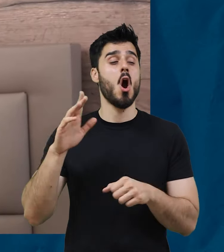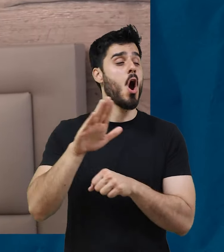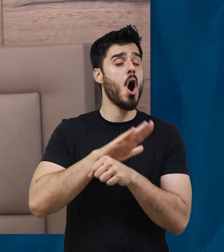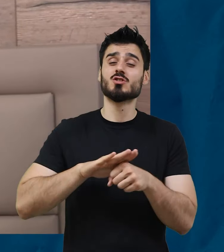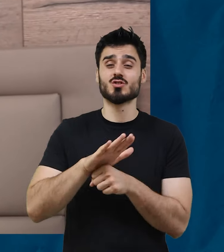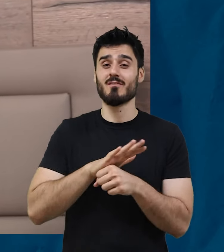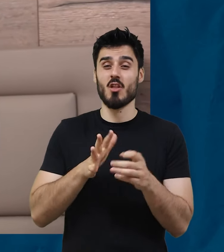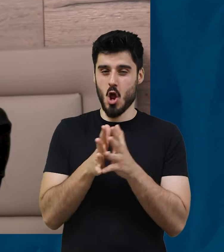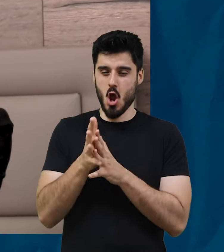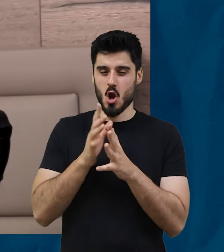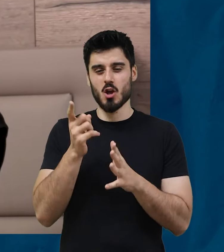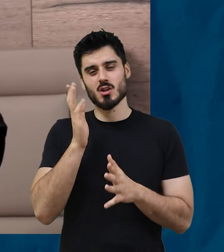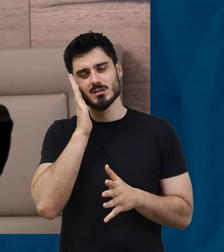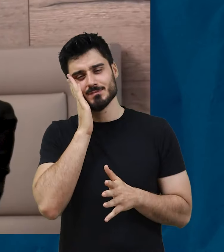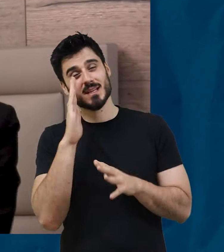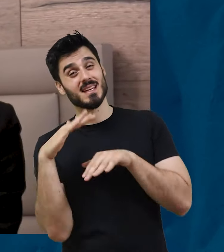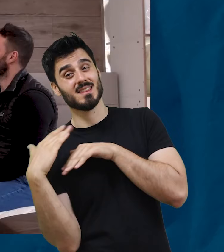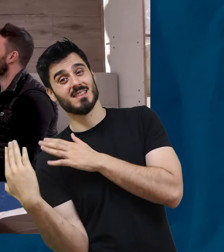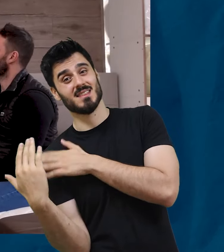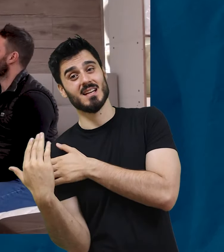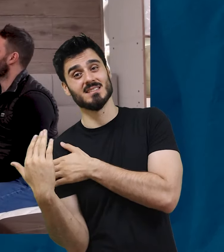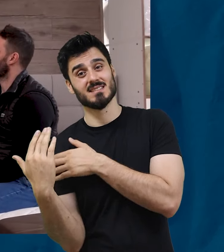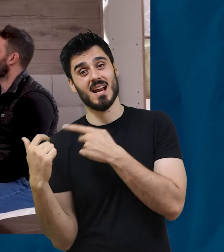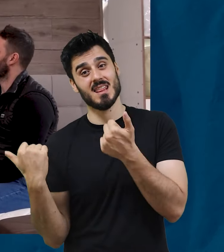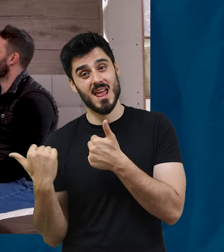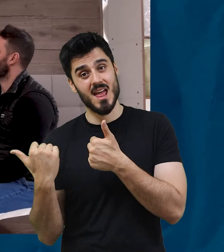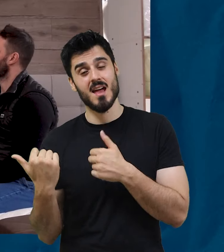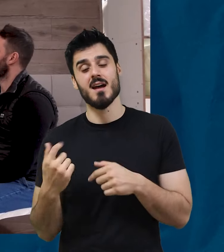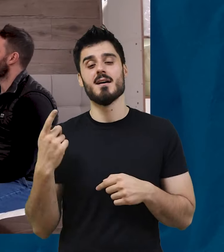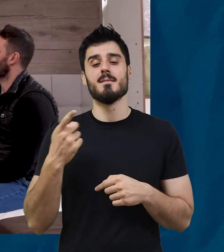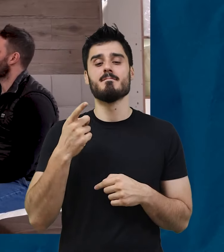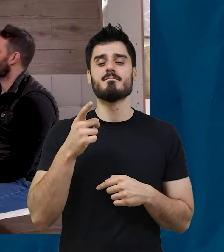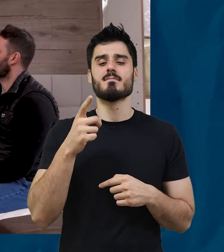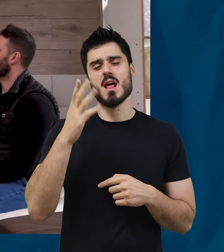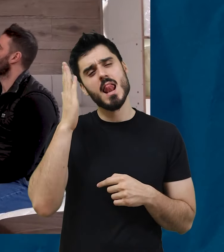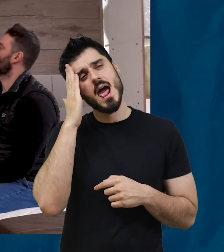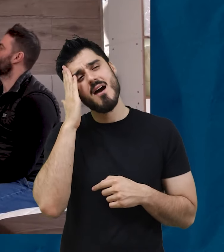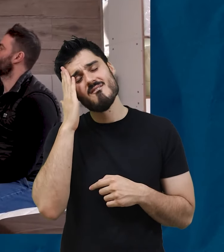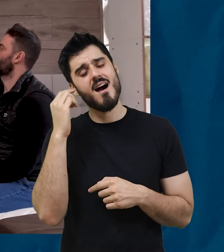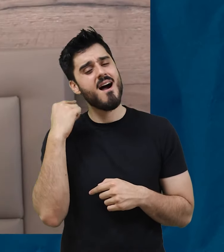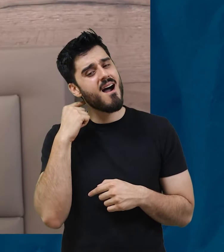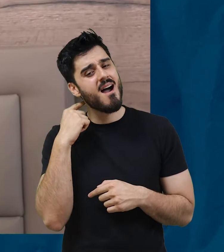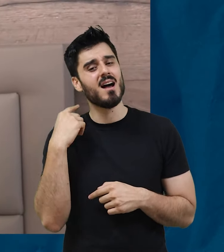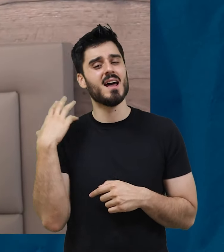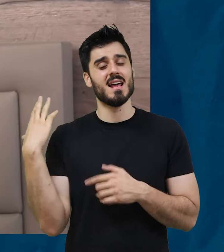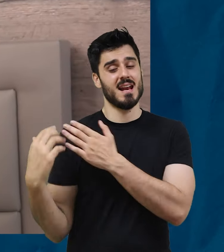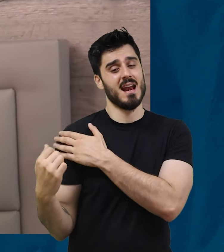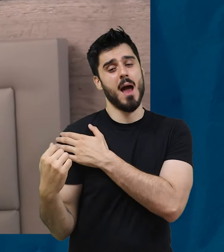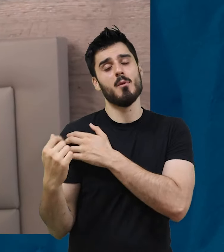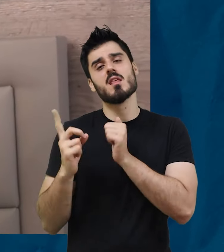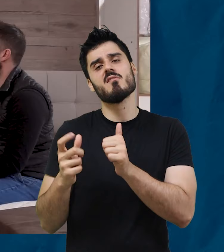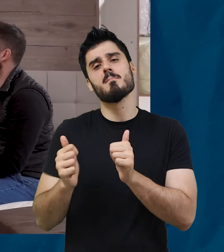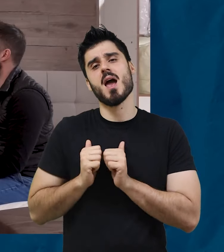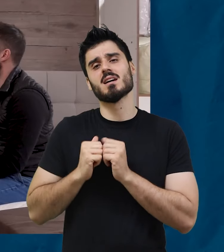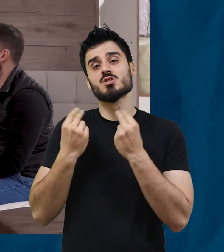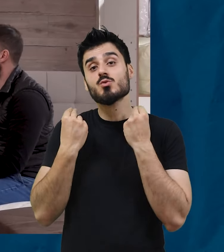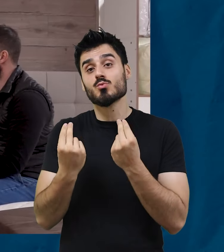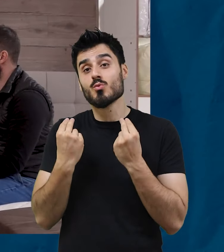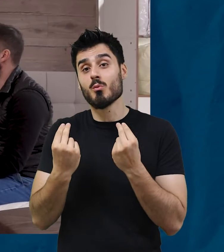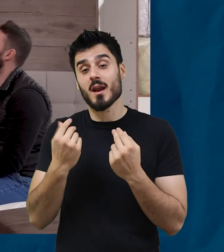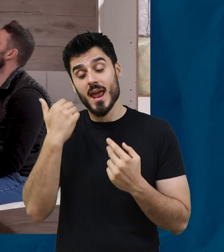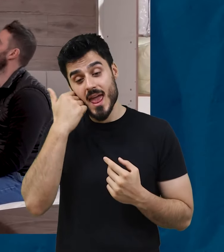Основното при хората, които спът настрани, е тази разлика от рамото до главата да бъде изключително добре уплътнена.